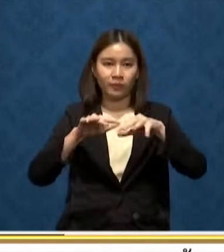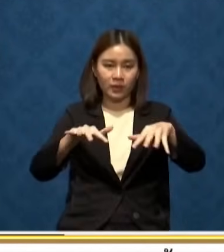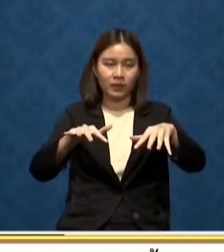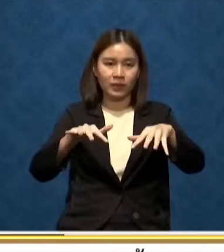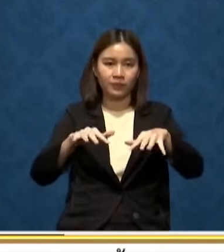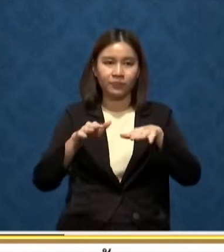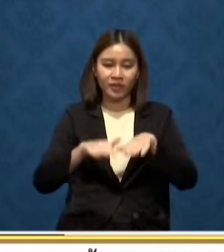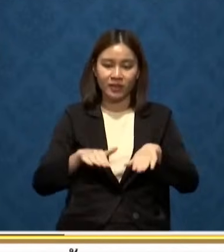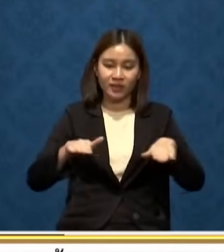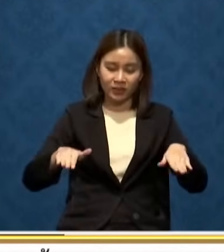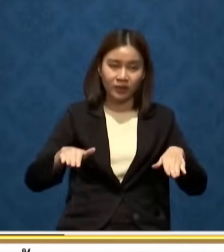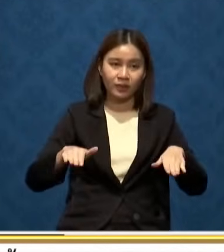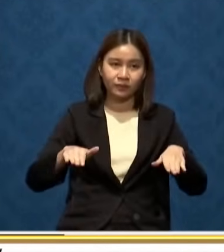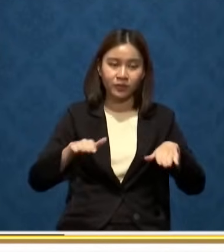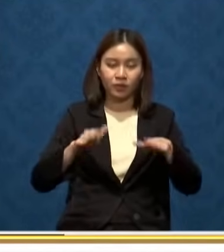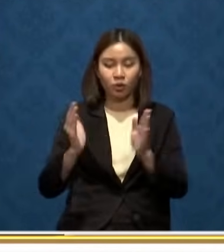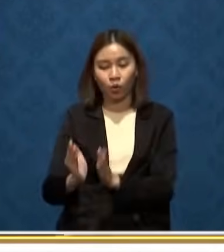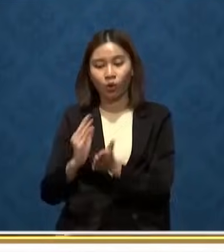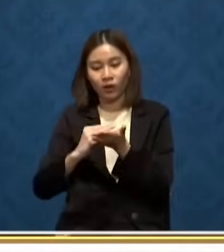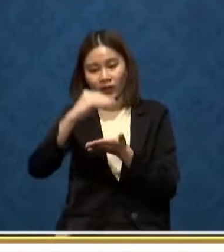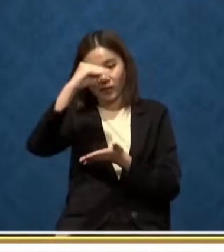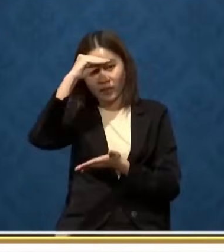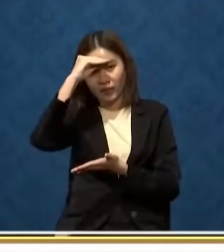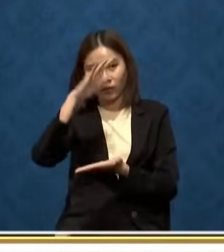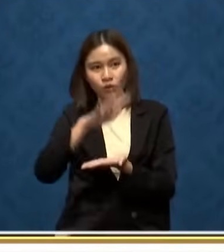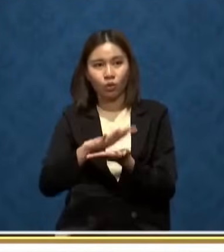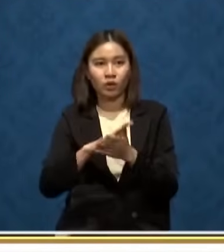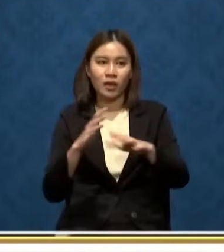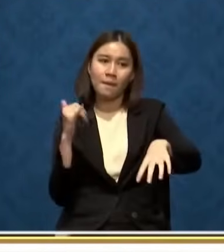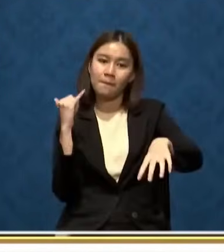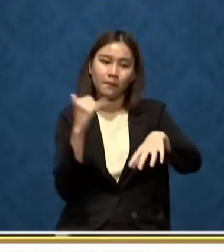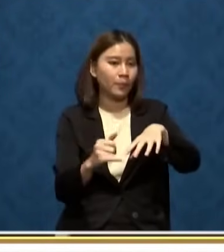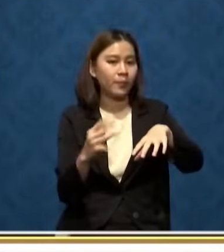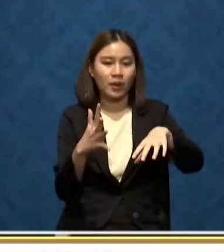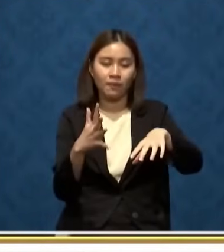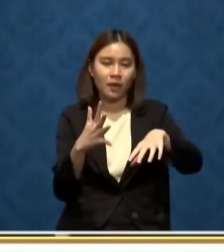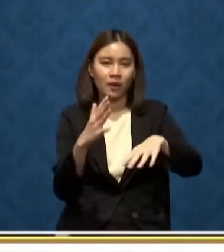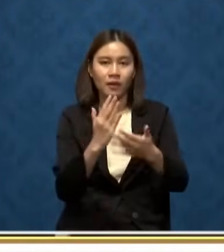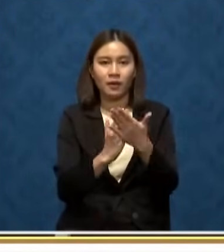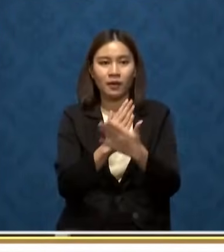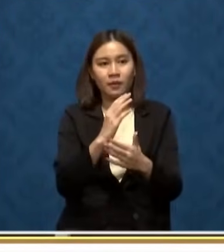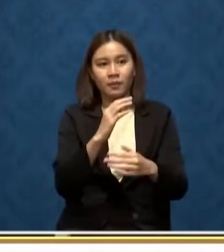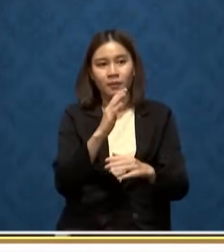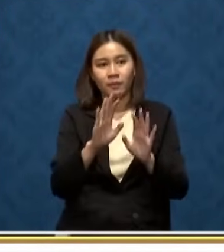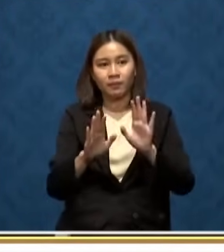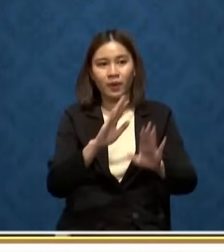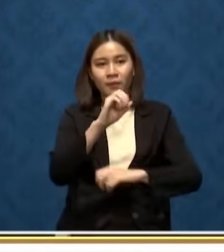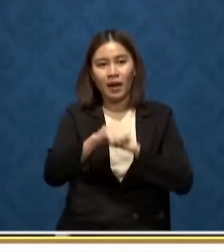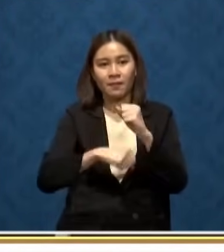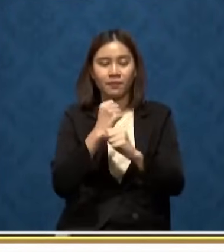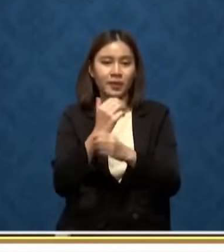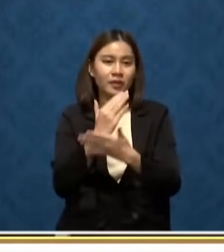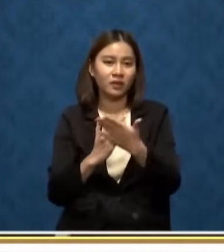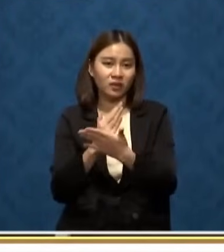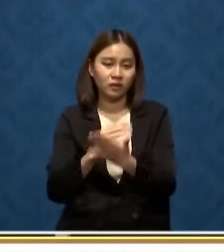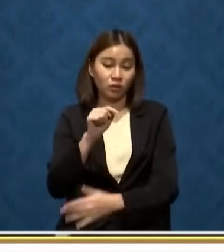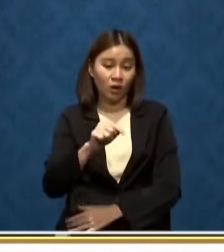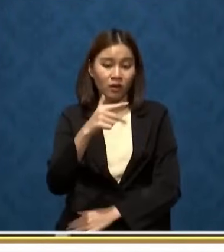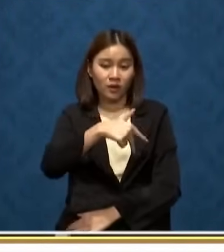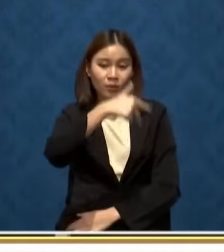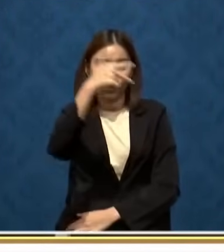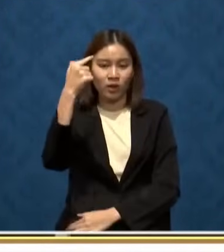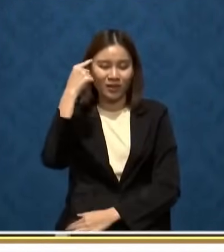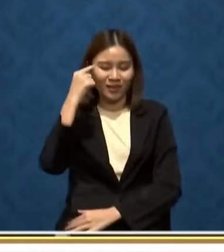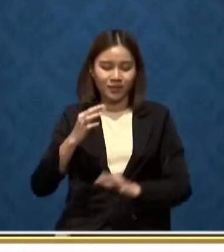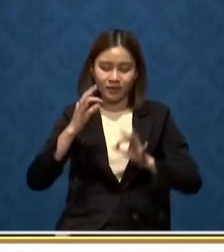ล้วก็เด็กนะคะเด็กนักเรียนไม่ได้ไปเรียนเป็นเวลาเกือบครึ่งปีด้วยกันช่วงเวลานั้นแหละค่ะเป็นช่วงเวลาที่ไทย PBS ตัด